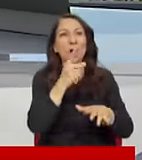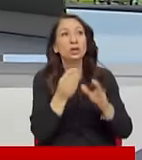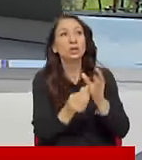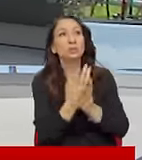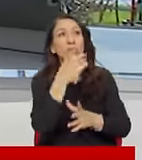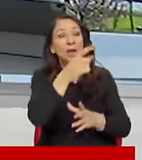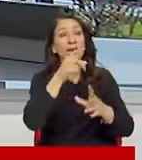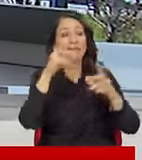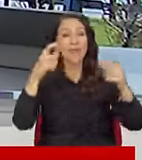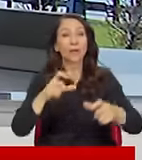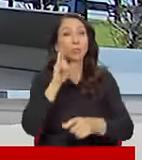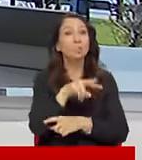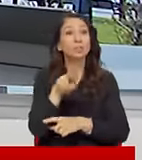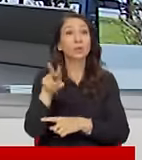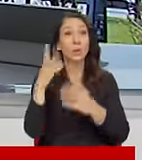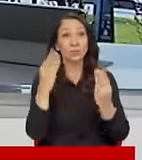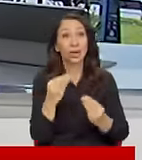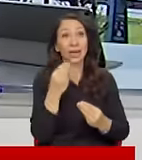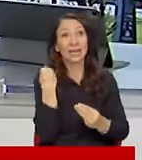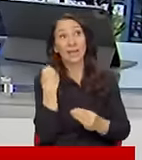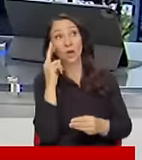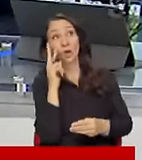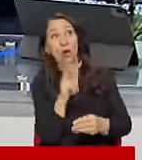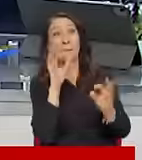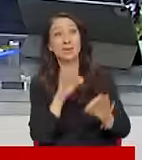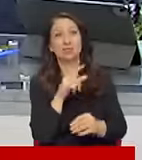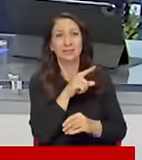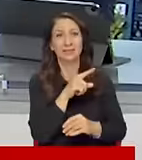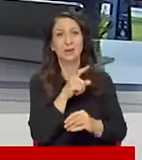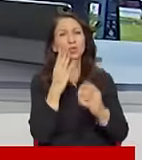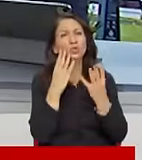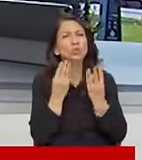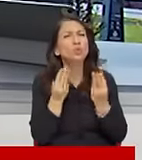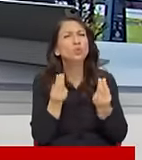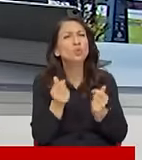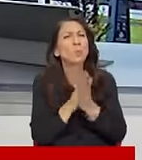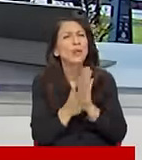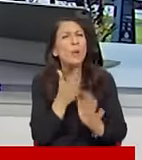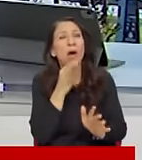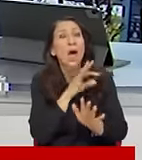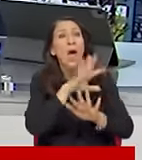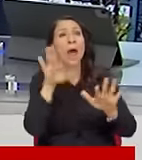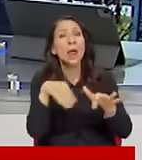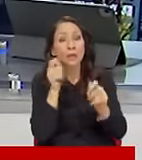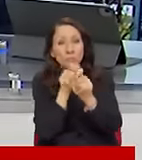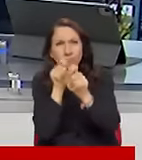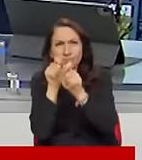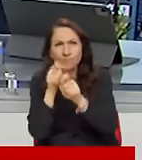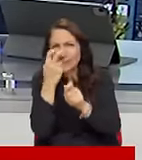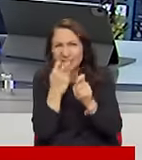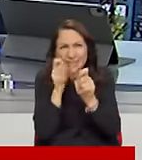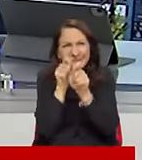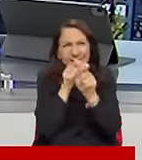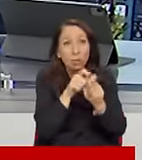hali, o kent müzesi olacak. Şu anda yeni görmeye başladınız onu. Çürümüş haldeydi. Her yerini iyileştiriyoruz.